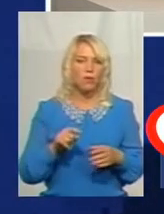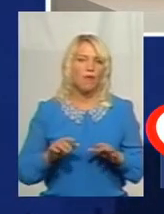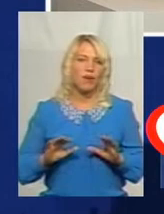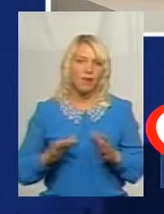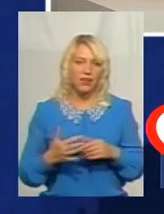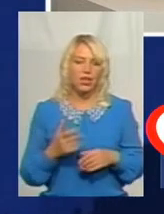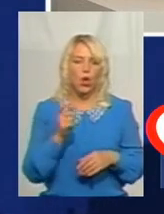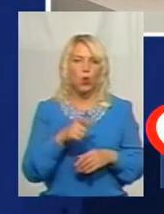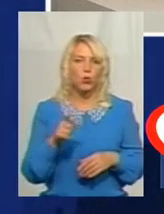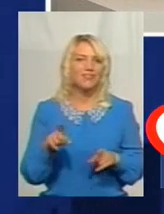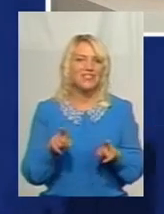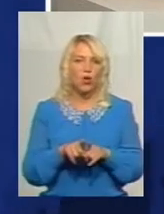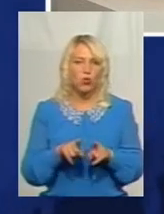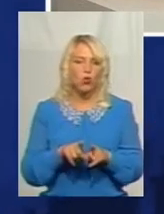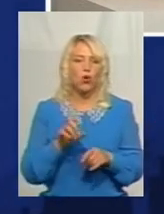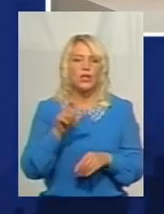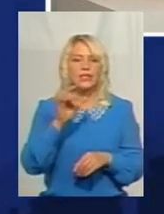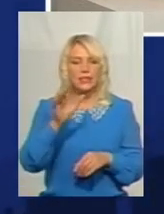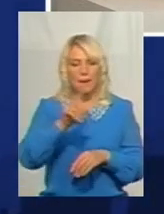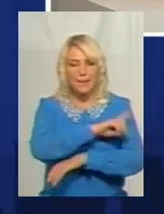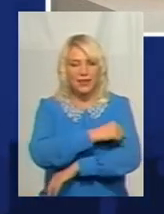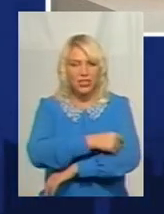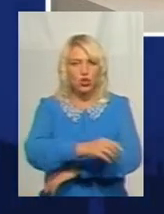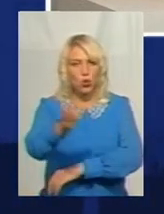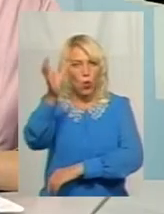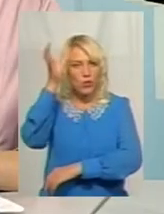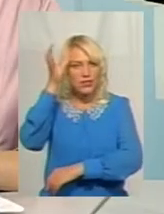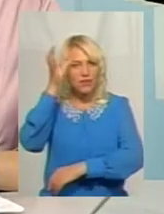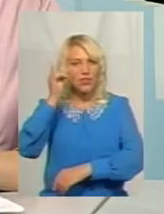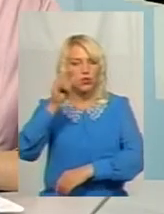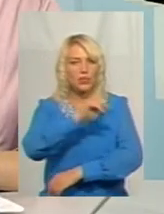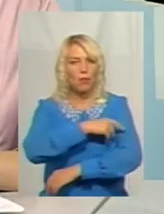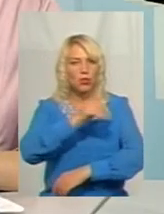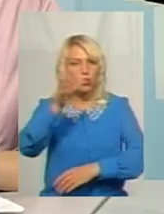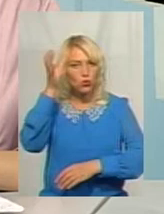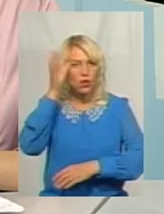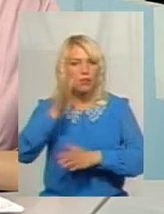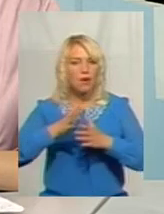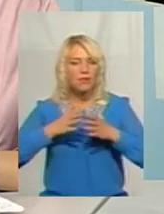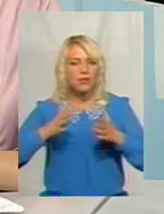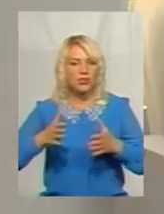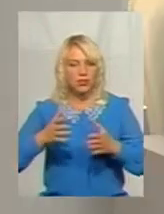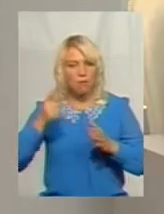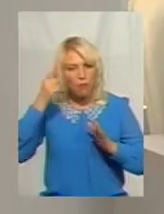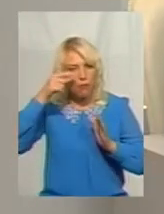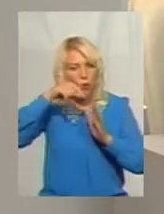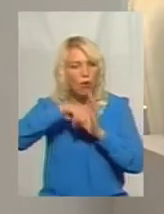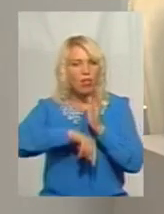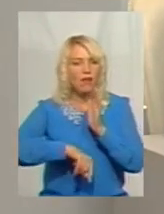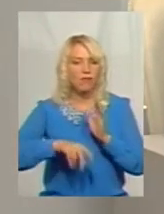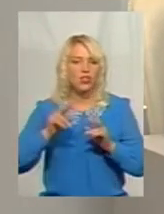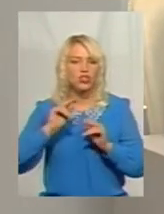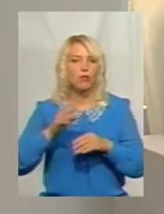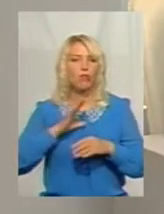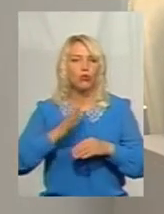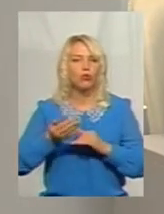все одно люди з медичною освітою, причому з медичною освітою набагато набільше поглибленішою, ніж було до